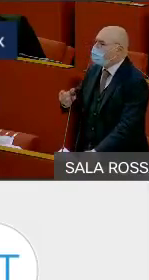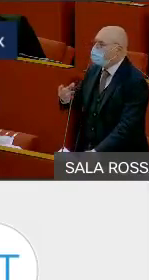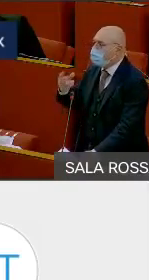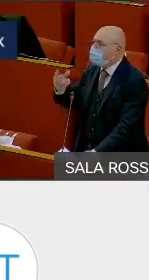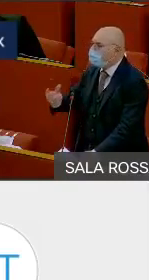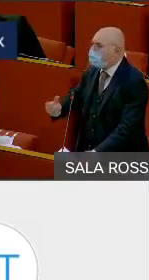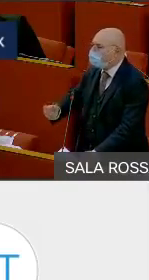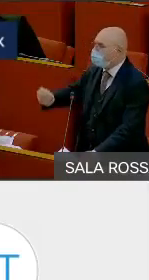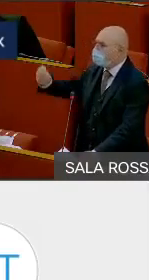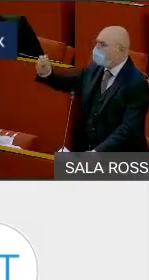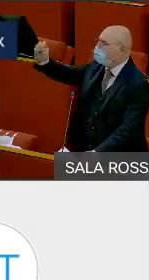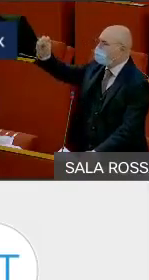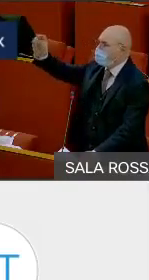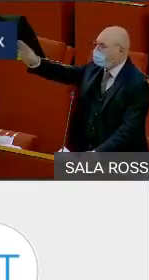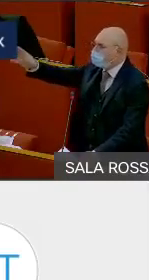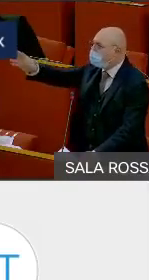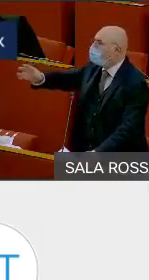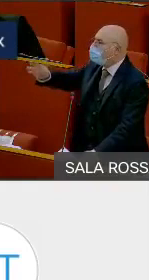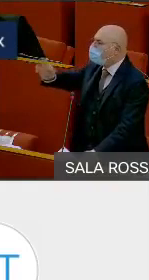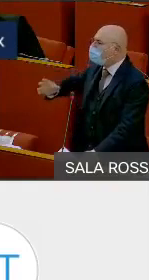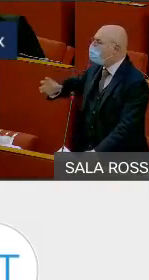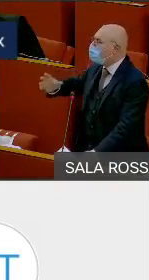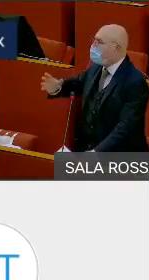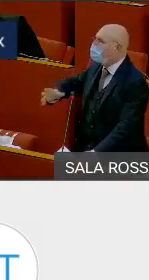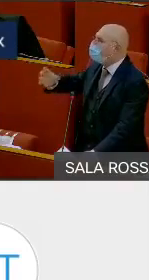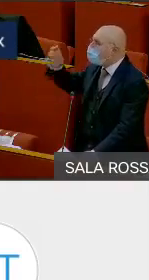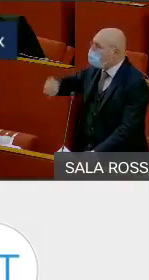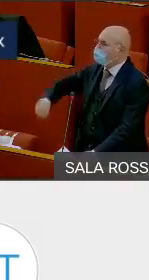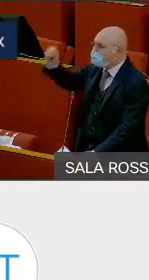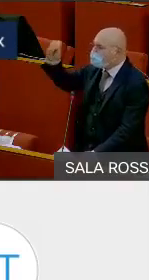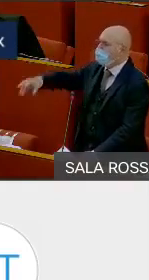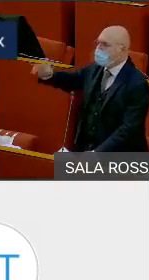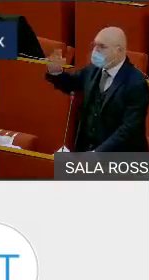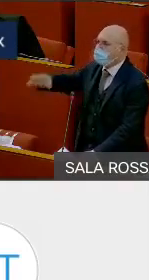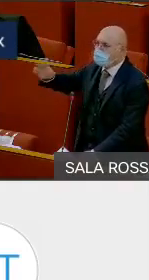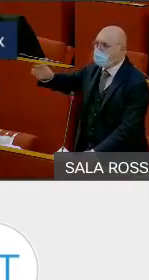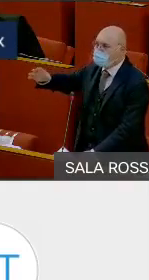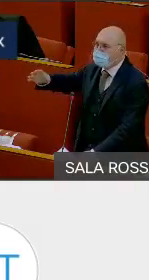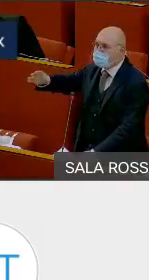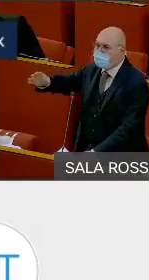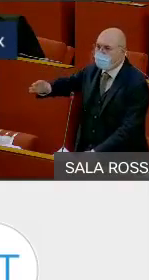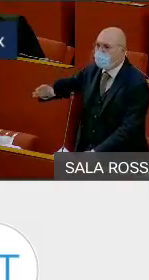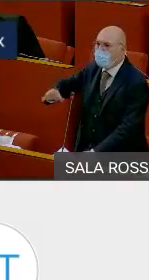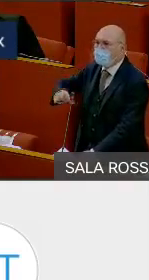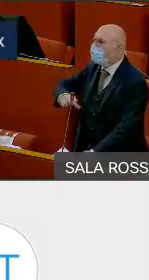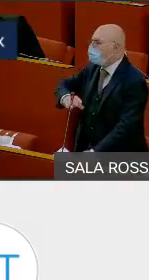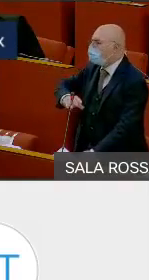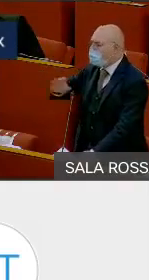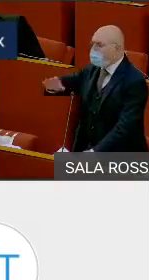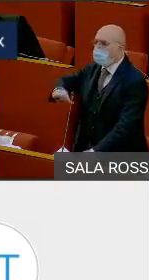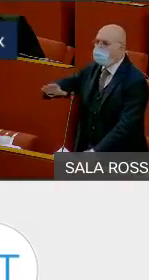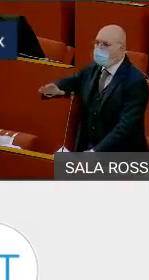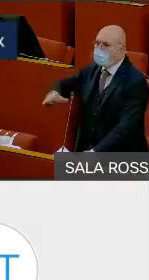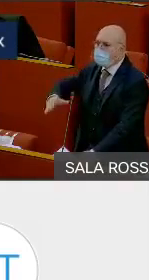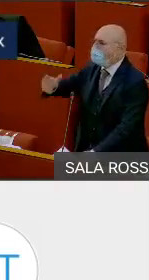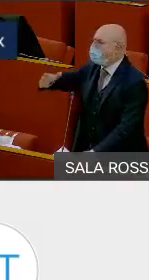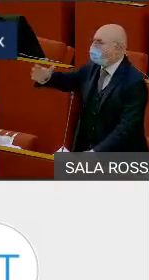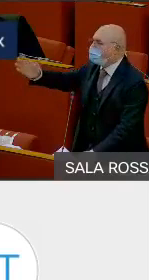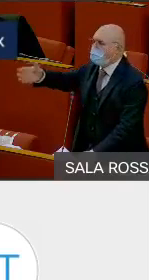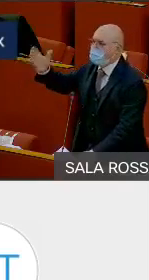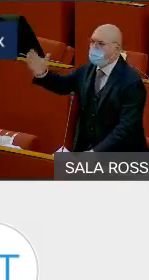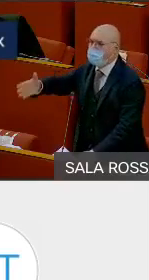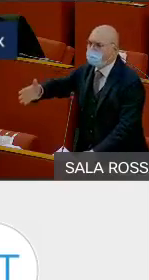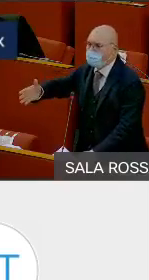metti in qualche modo un termine tu dici che il valore della pianificazione urbanistica comunque è